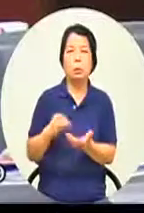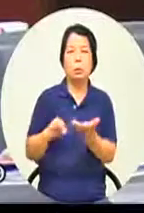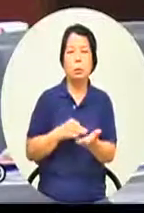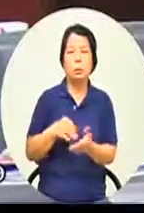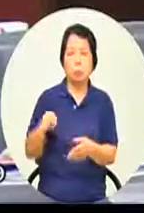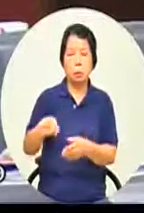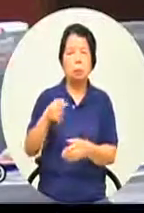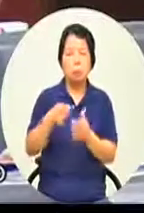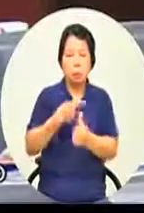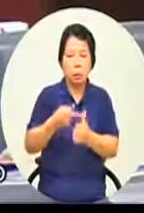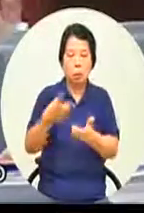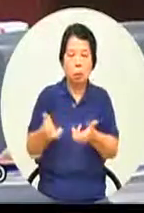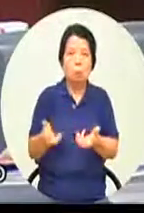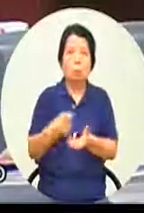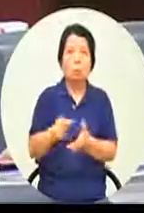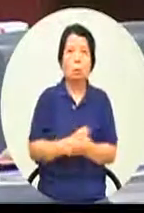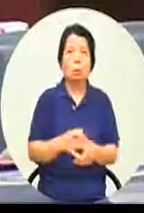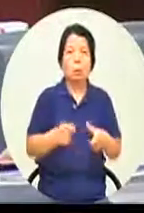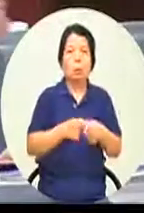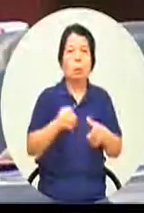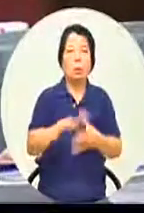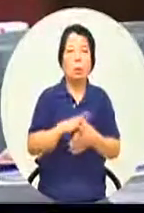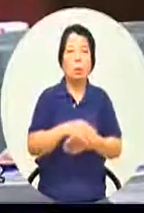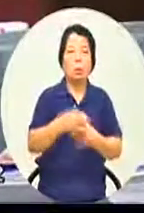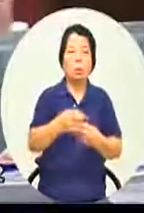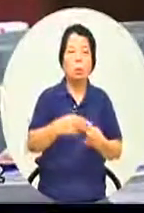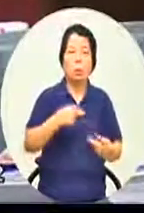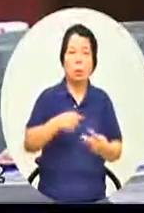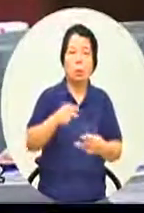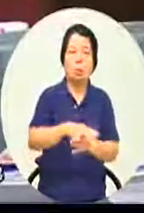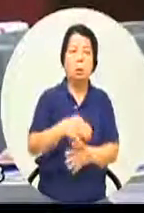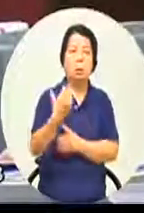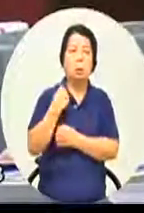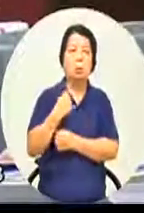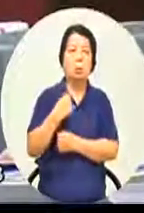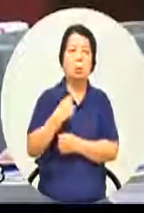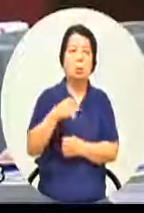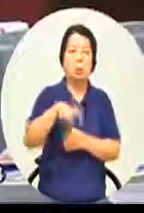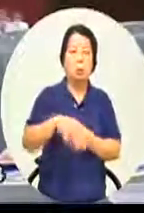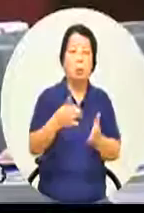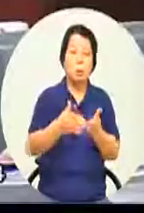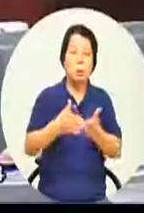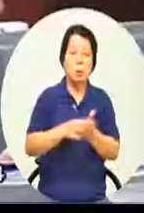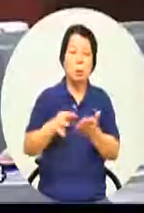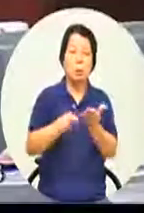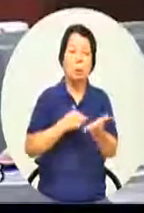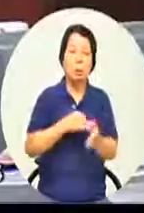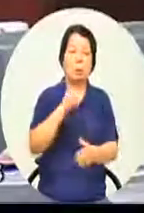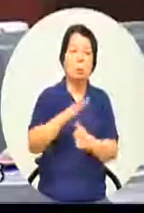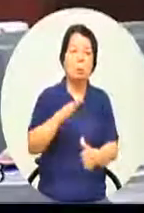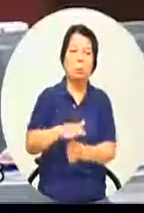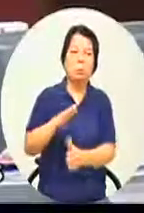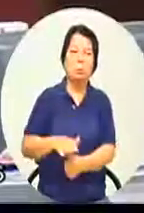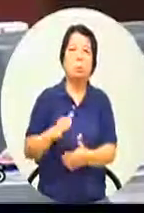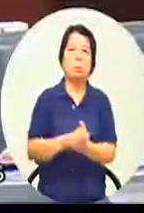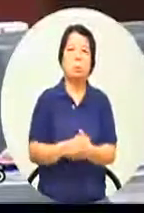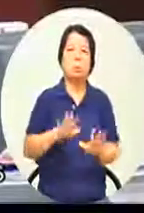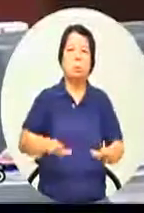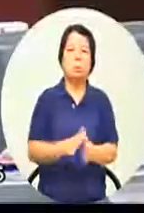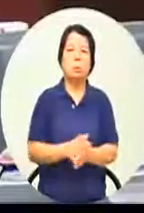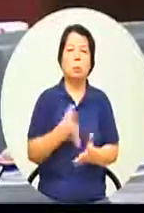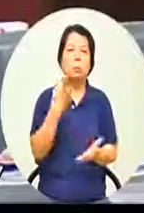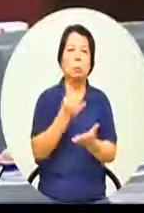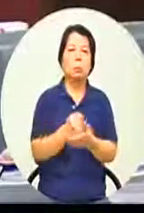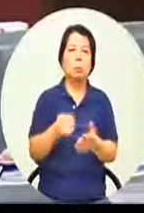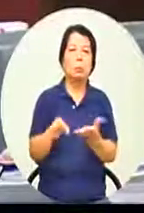呢？那你们给我的公文一直跟我说，因为军方要标，说要等他们流标再检讨，再流标再检讨。现在已经第几标了？我